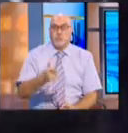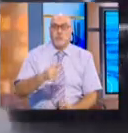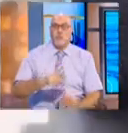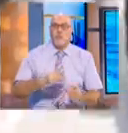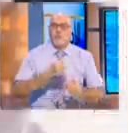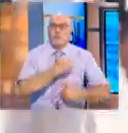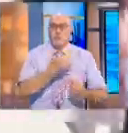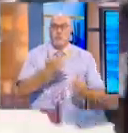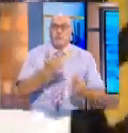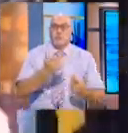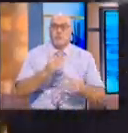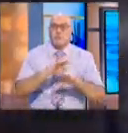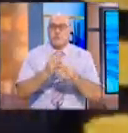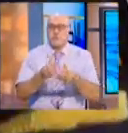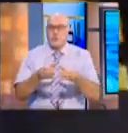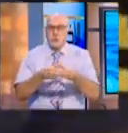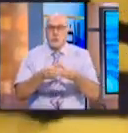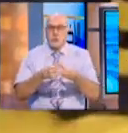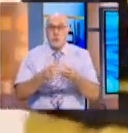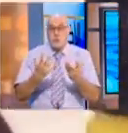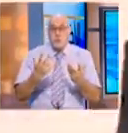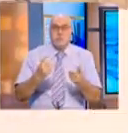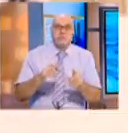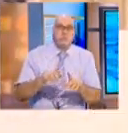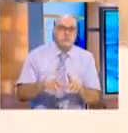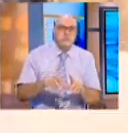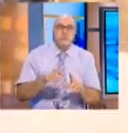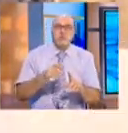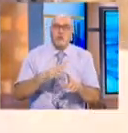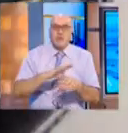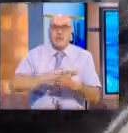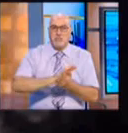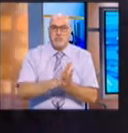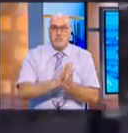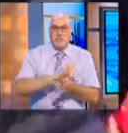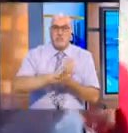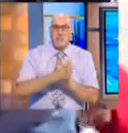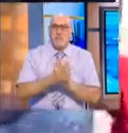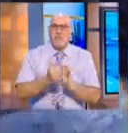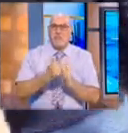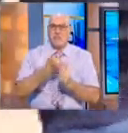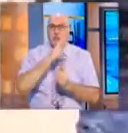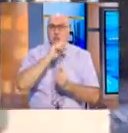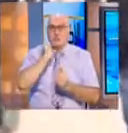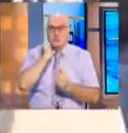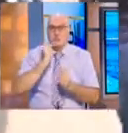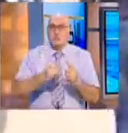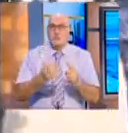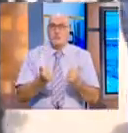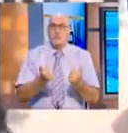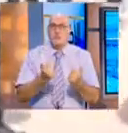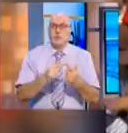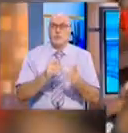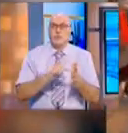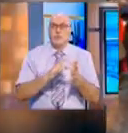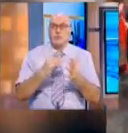المخزن ما هي إلا حفلة من المرتزقة وبائع الذمم من قبائل الشراكة والودايا وكثيرا من العبيد الذين